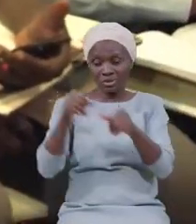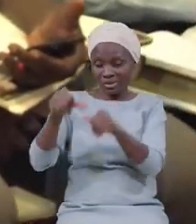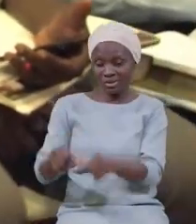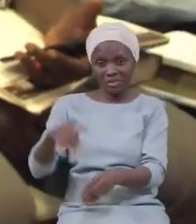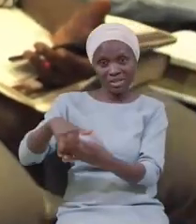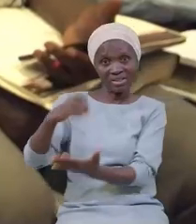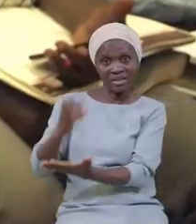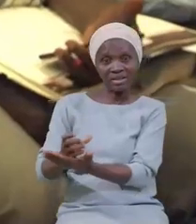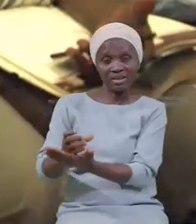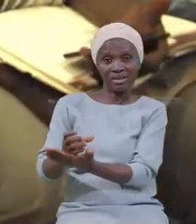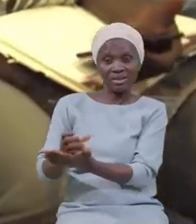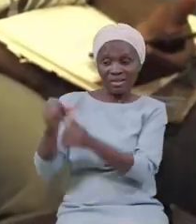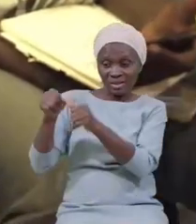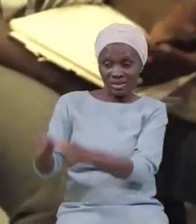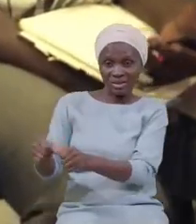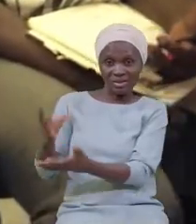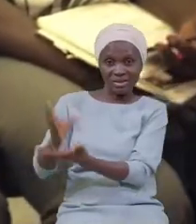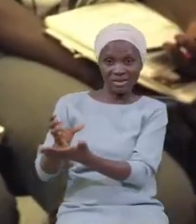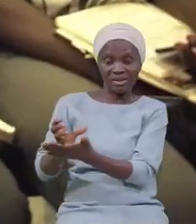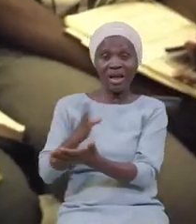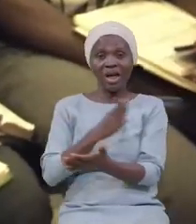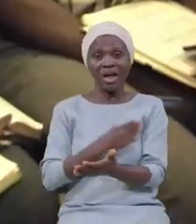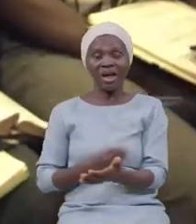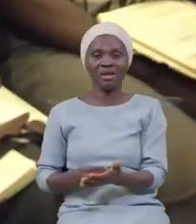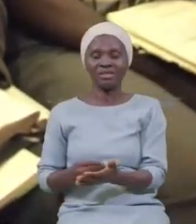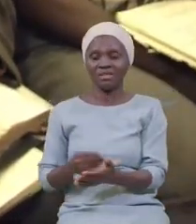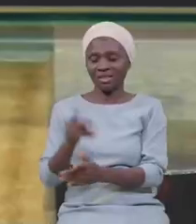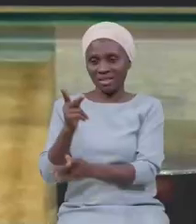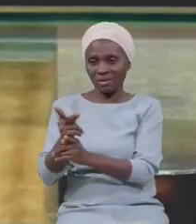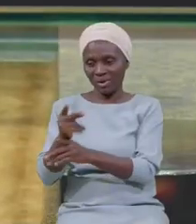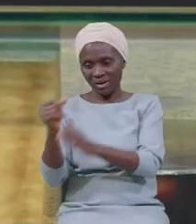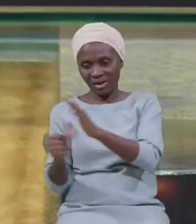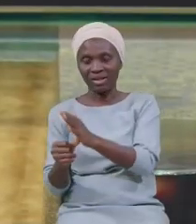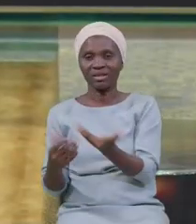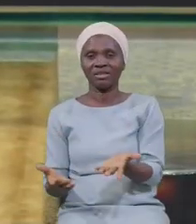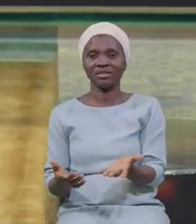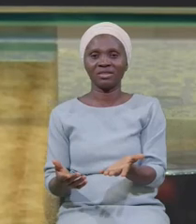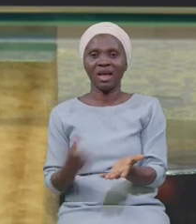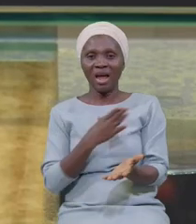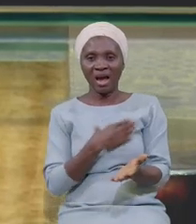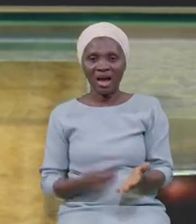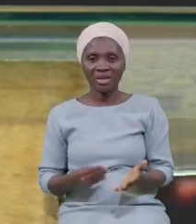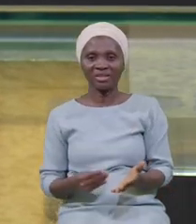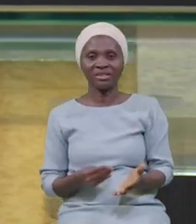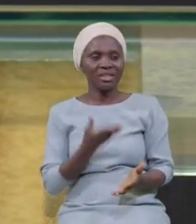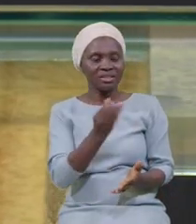se cache quelque part dans les rayons, et alors qu'il y a la putréfaction, alors qu'il y